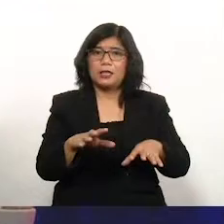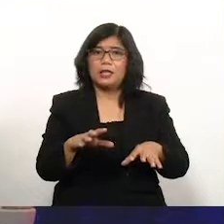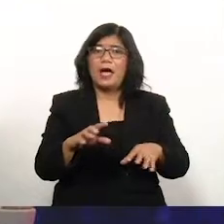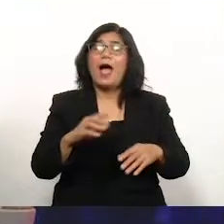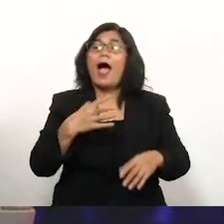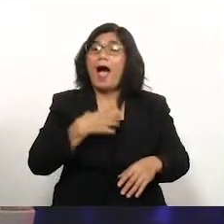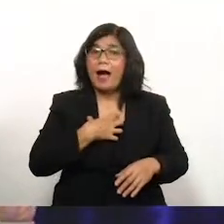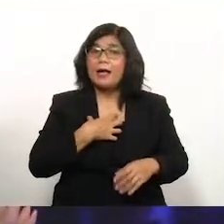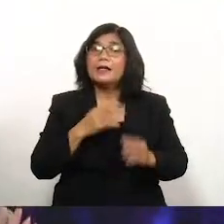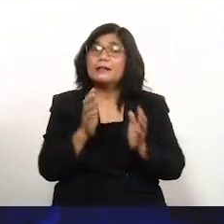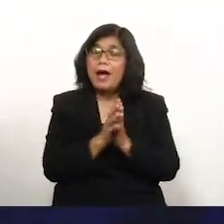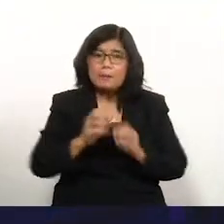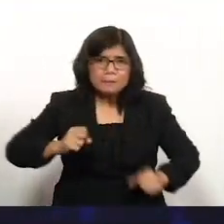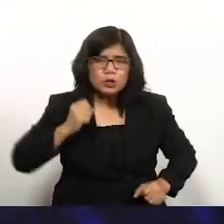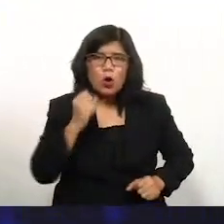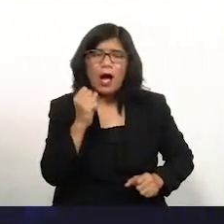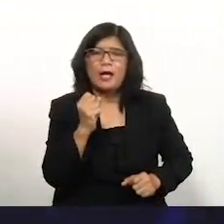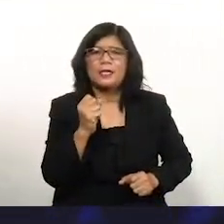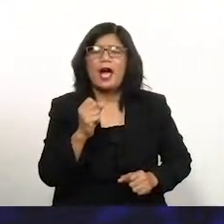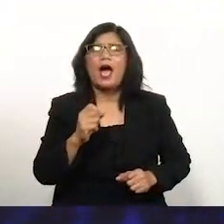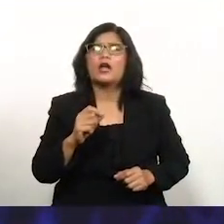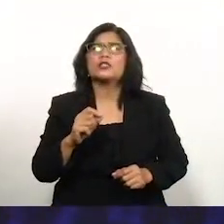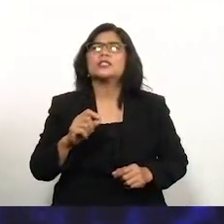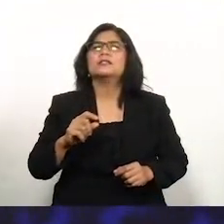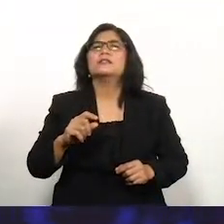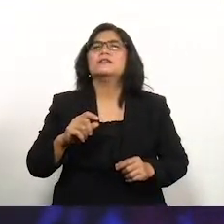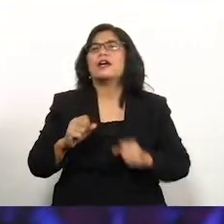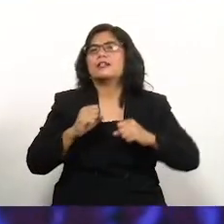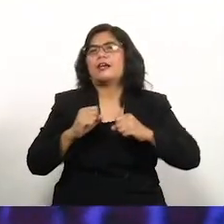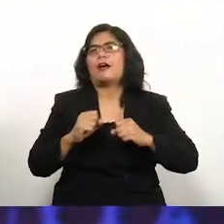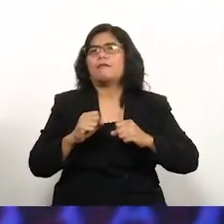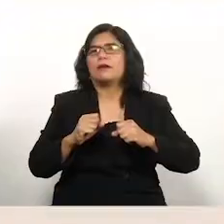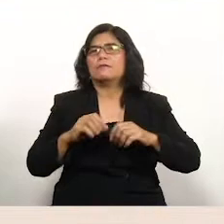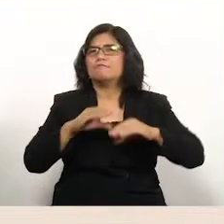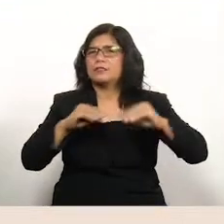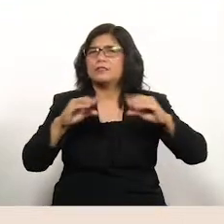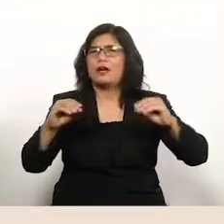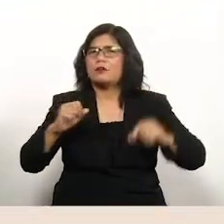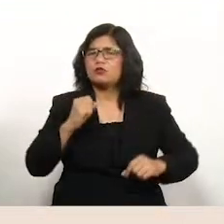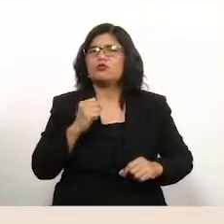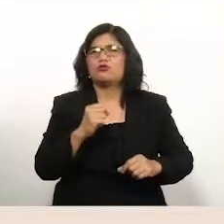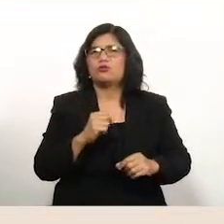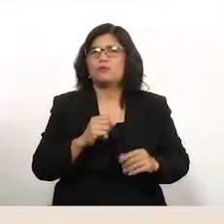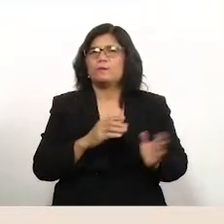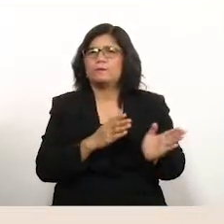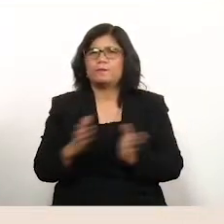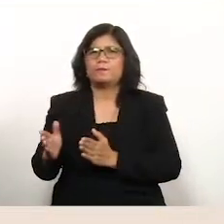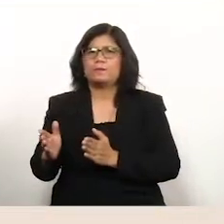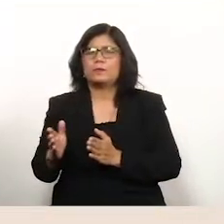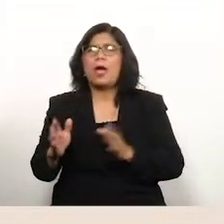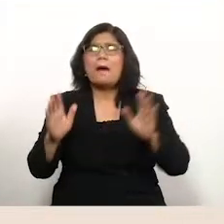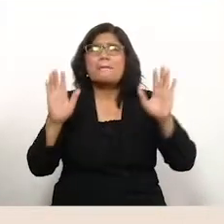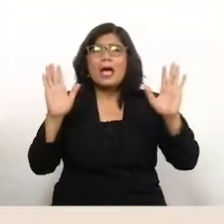Hai dari perjuangan yang harus kita kerjakan dengan sungguh-sungguh selanjutnya saya pelajari Hai banyak hari-hari